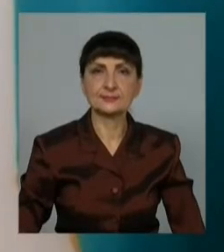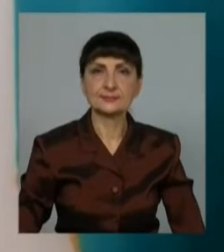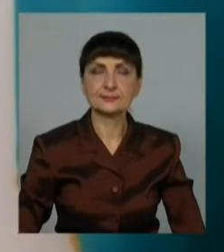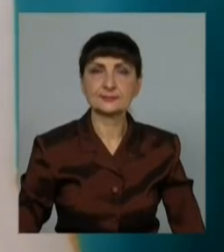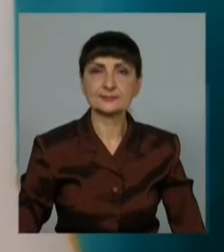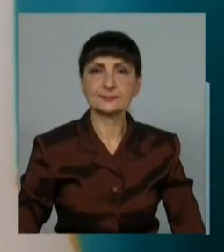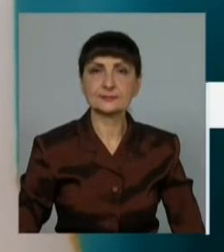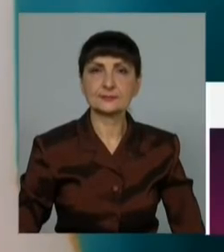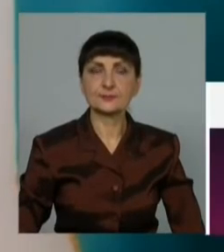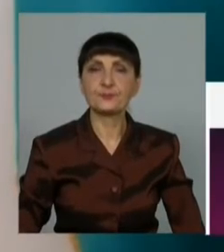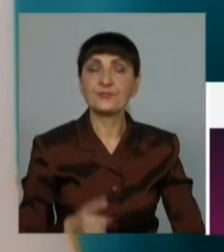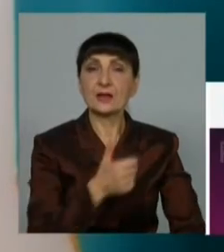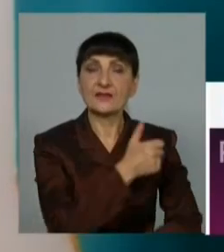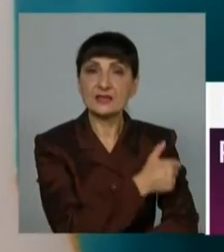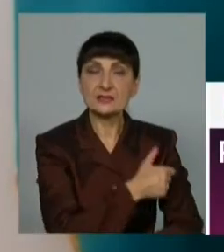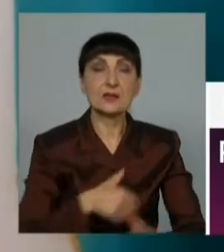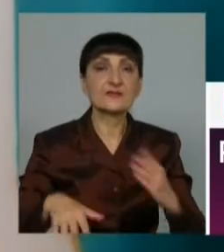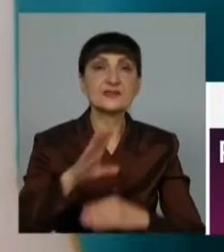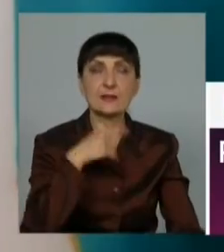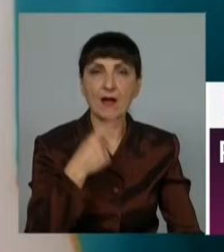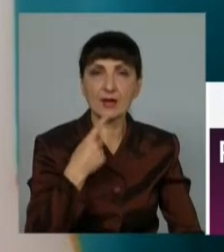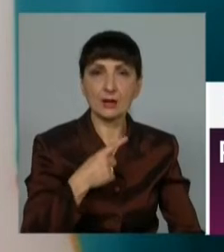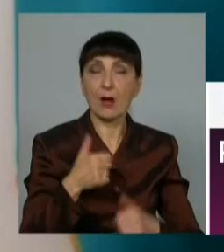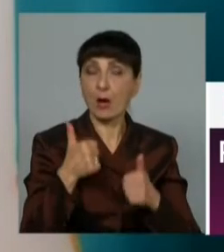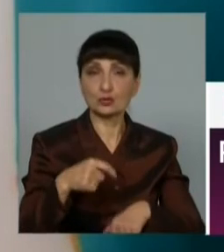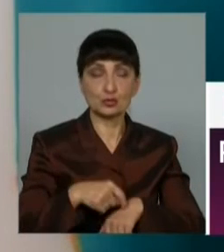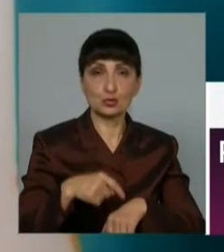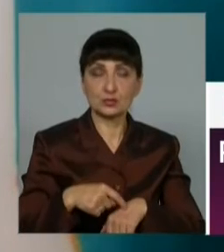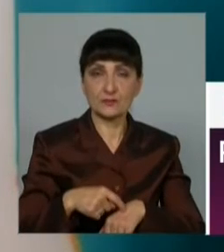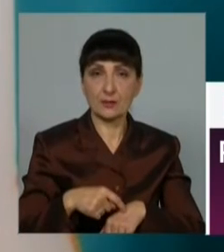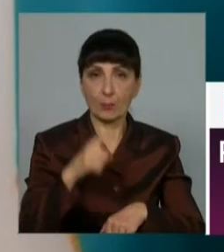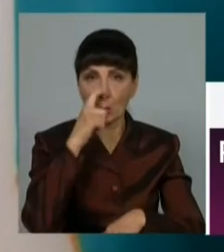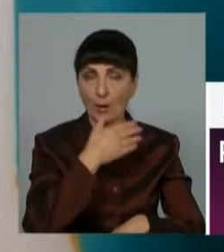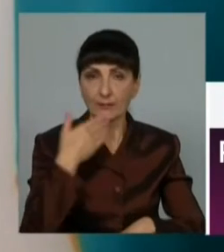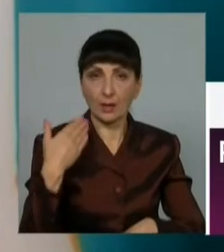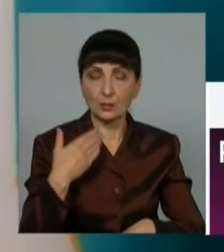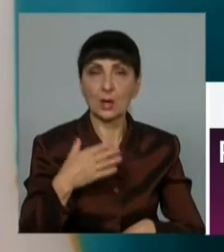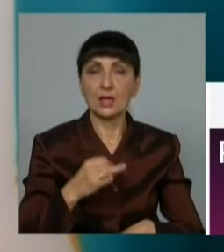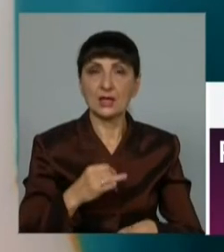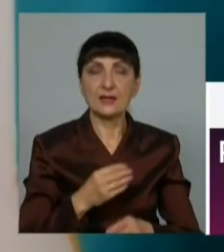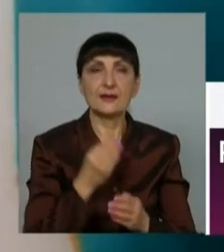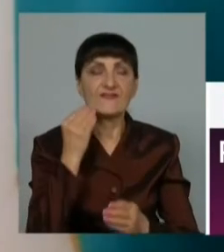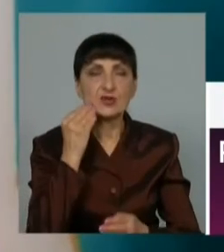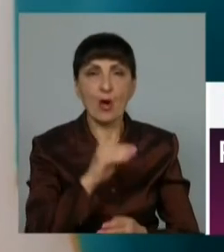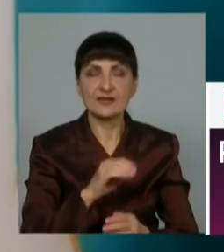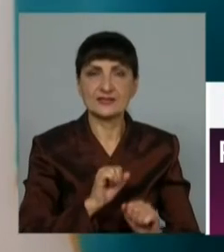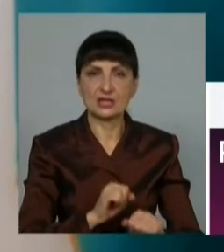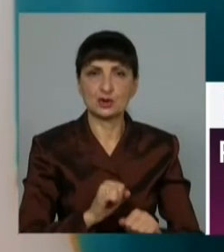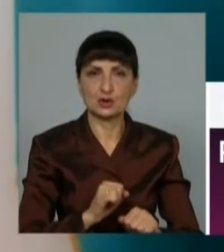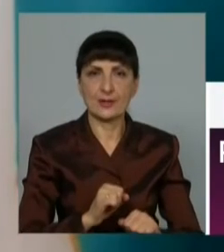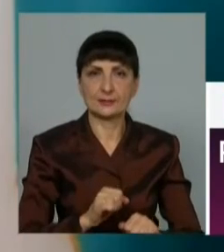Она отмечается всеми как хорошо переносимая и хорошо высокоэффективная